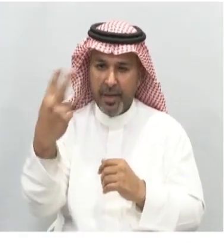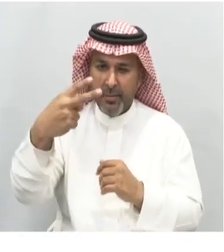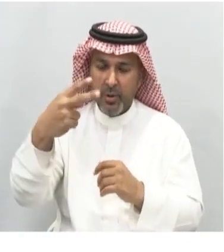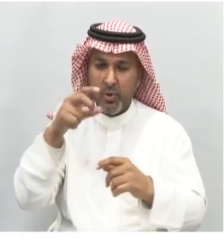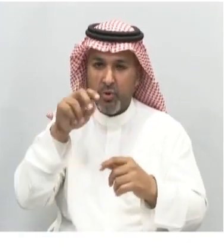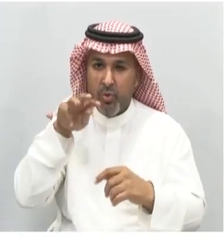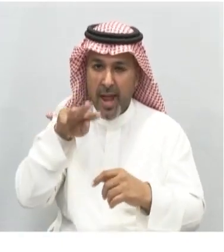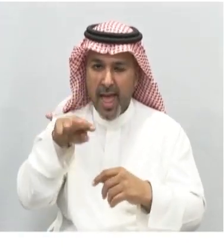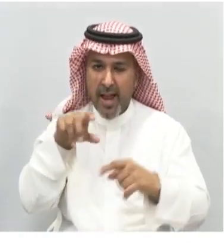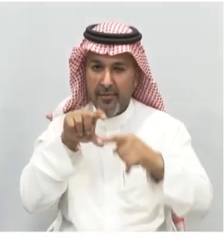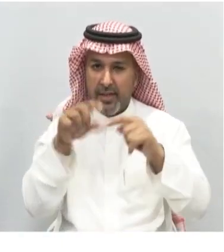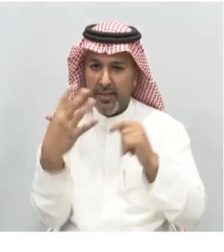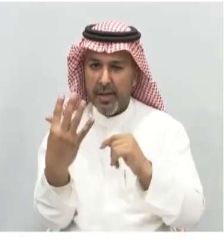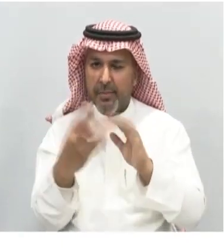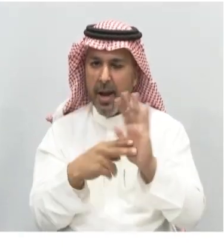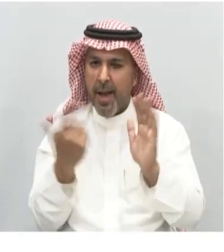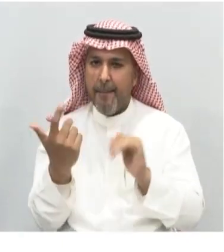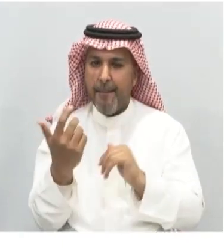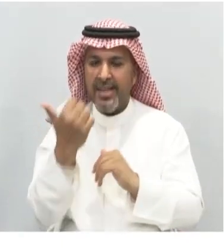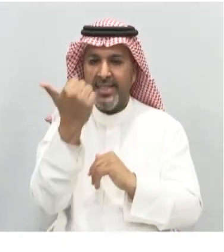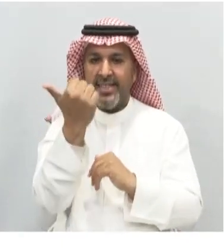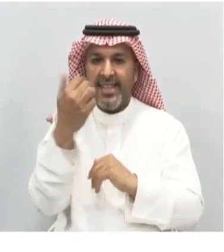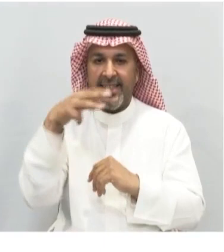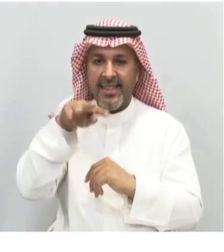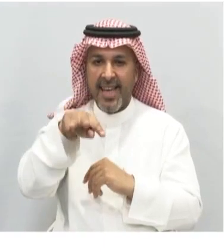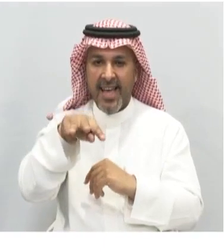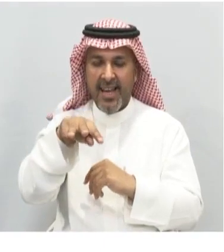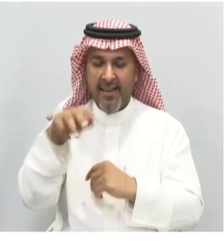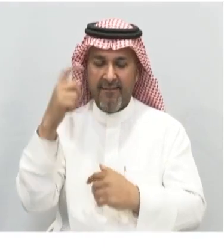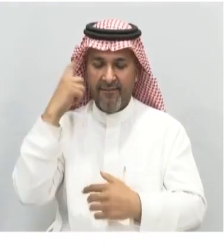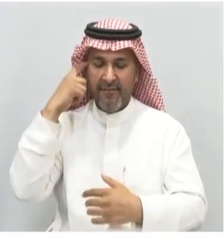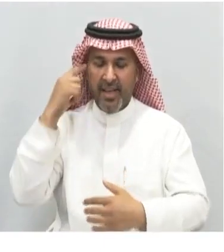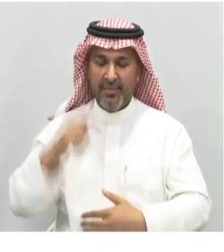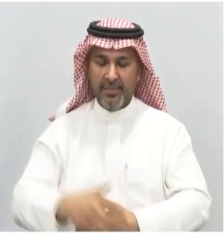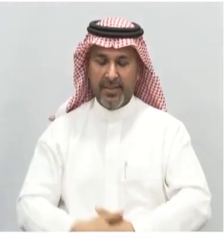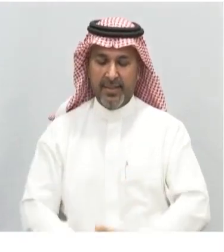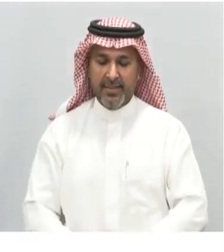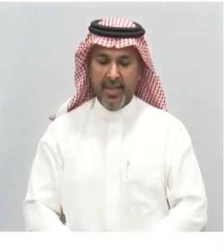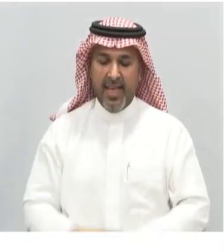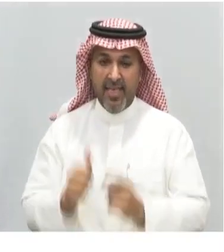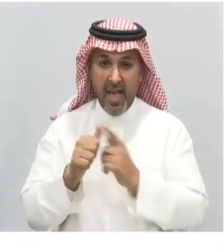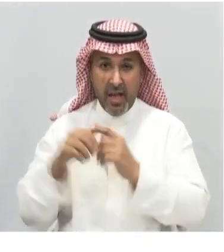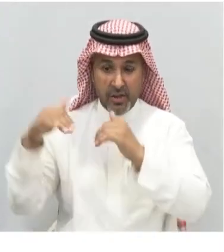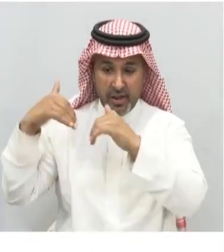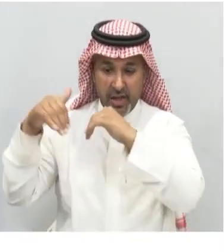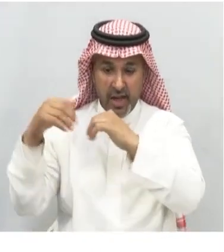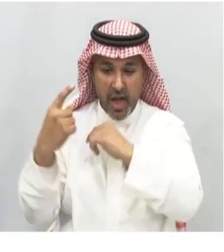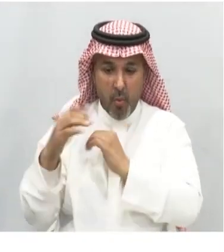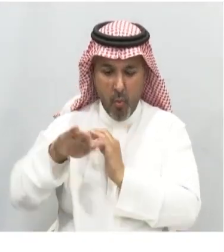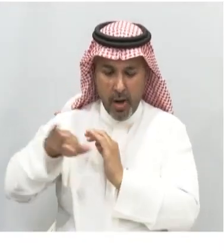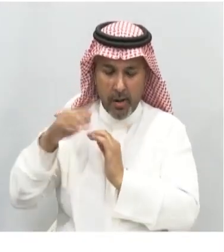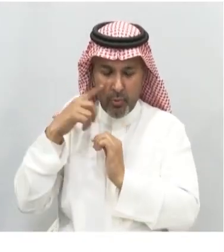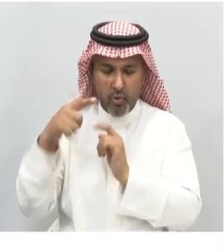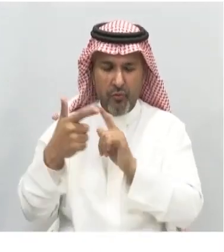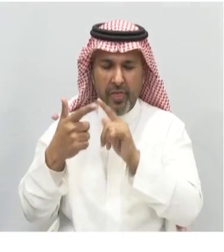تقسيم 4 تسا 6000 بهذا الشكل استعرضنا الطريقه الاولى الطريقه الثانيه